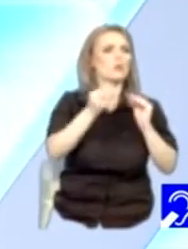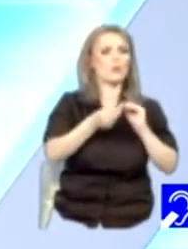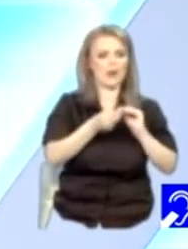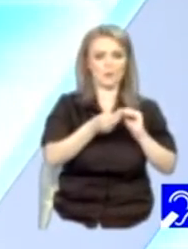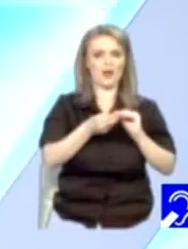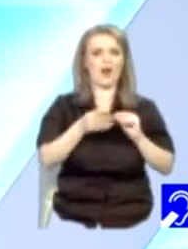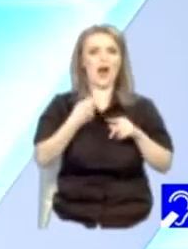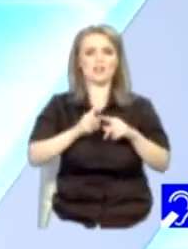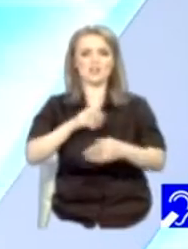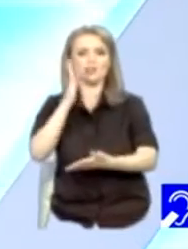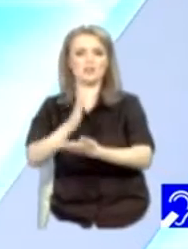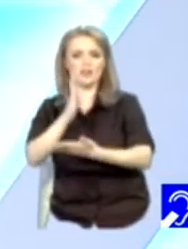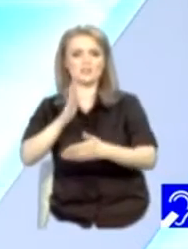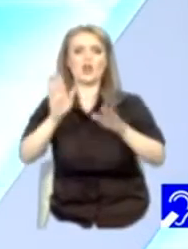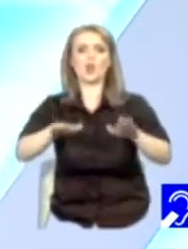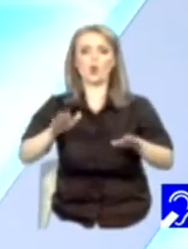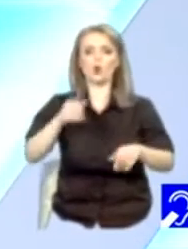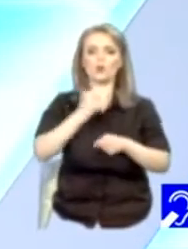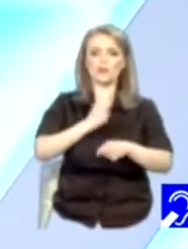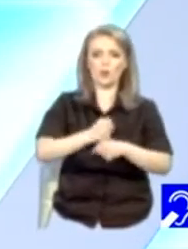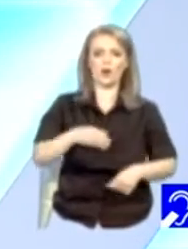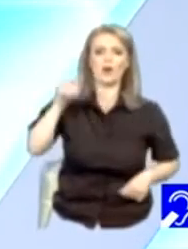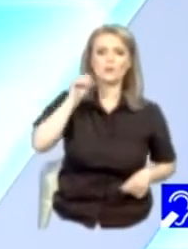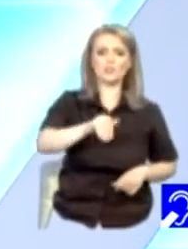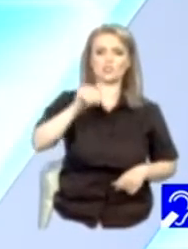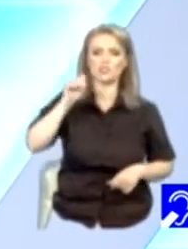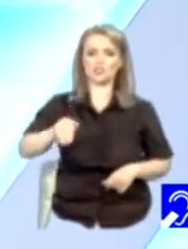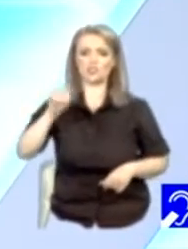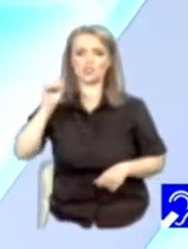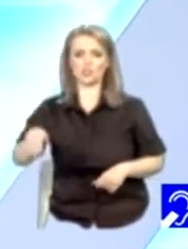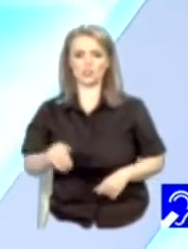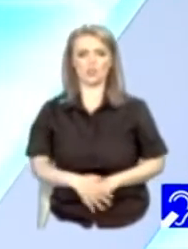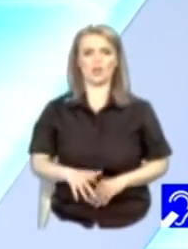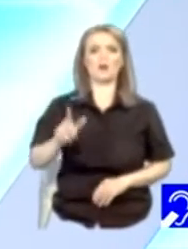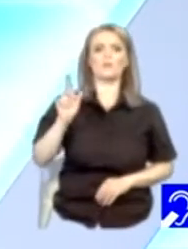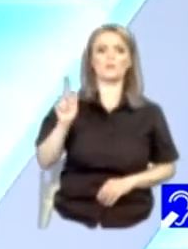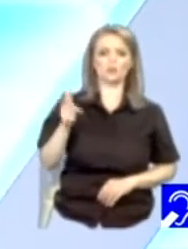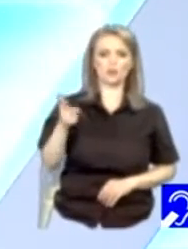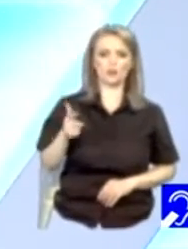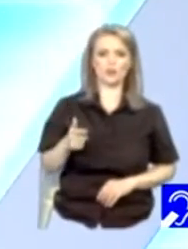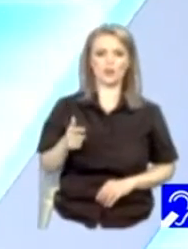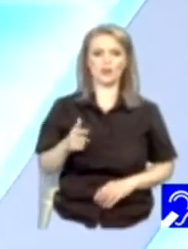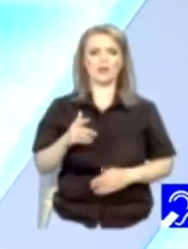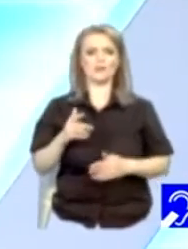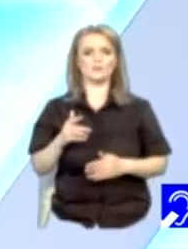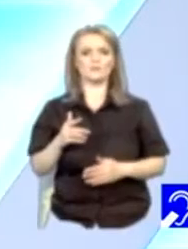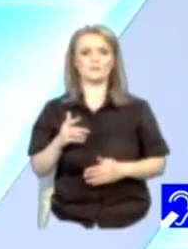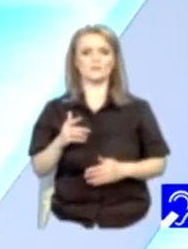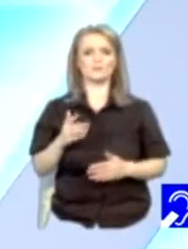provocare, înseamnă locuri de muncă, mii și mii, pentru că prezintă,